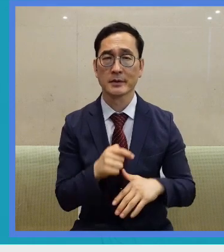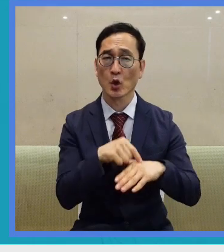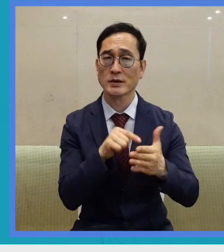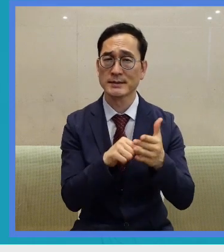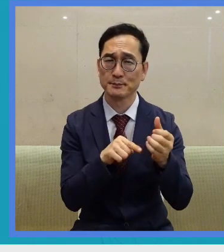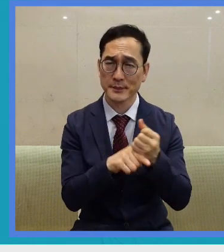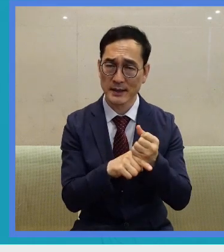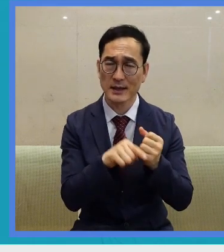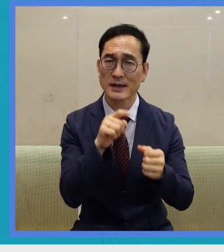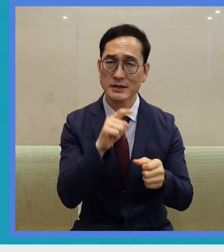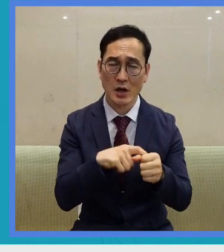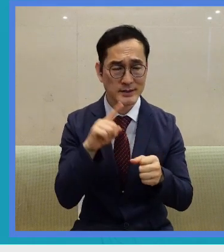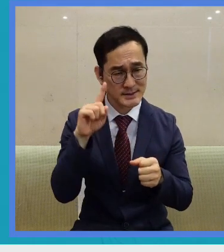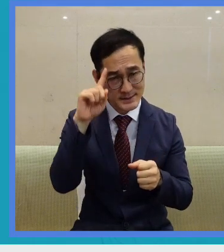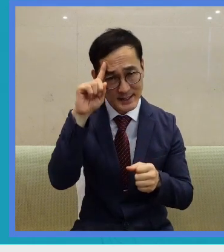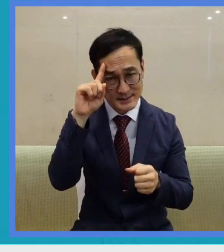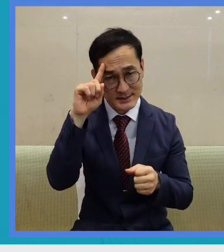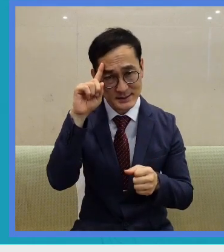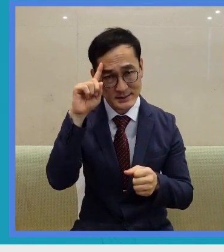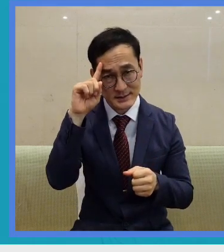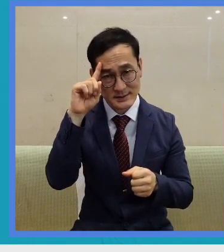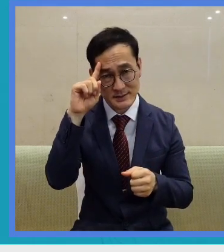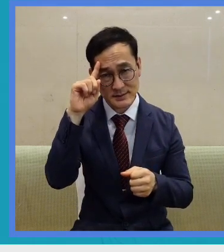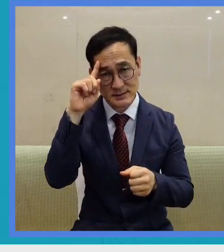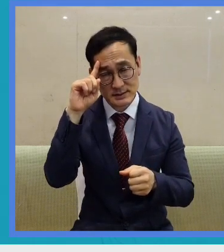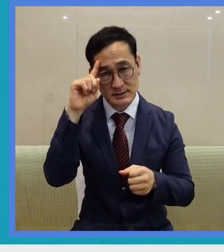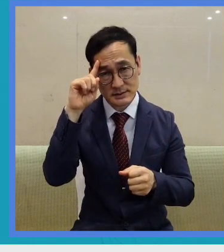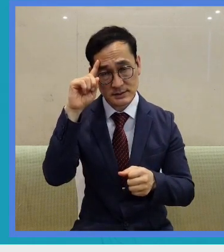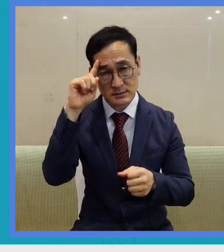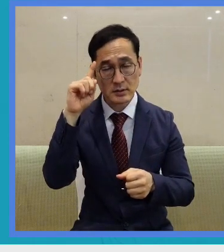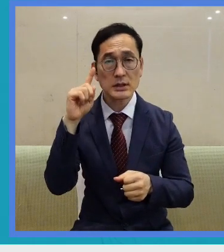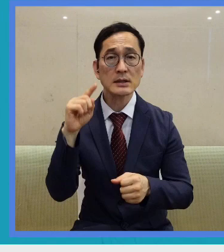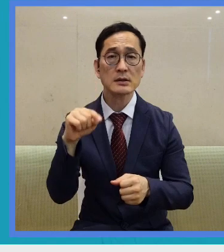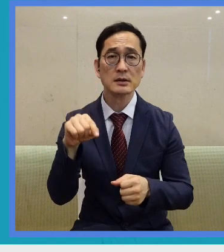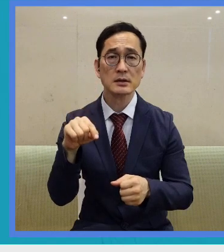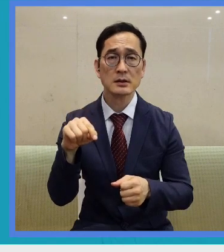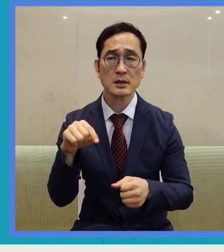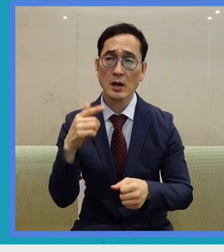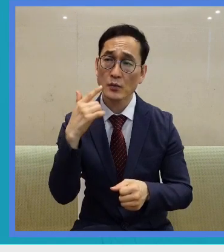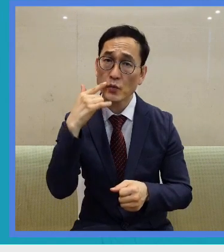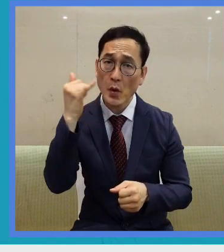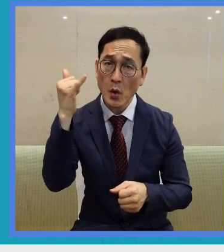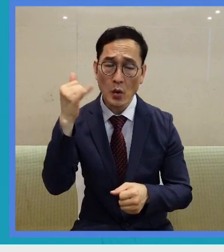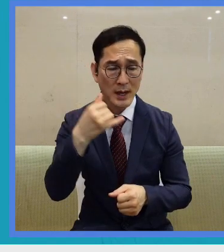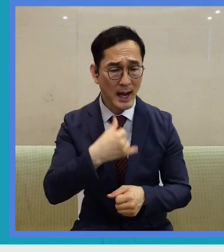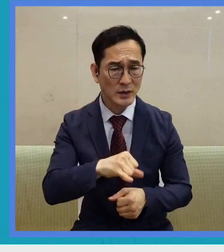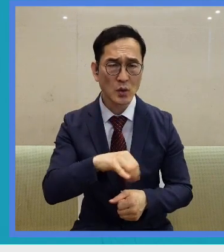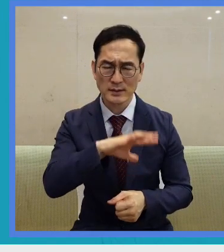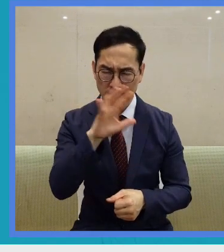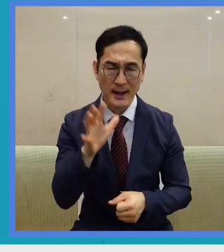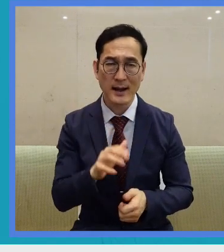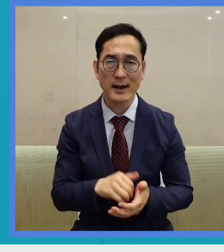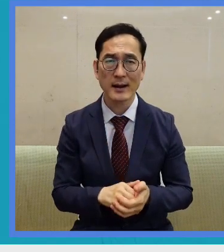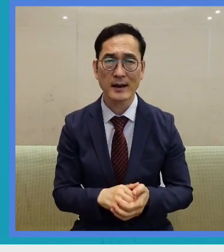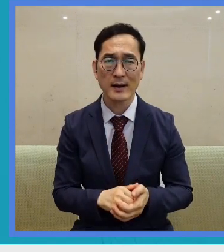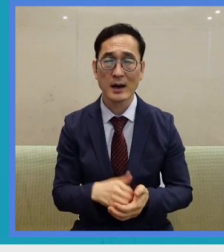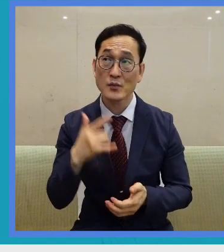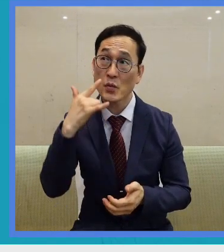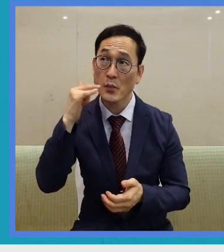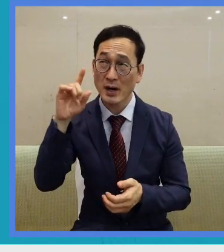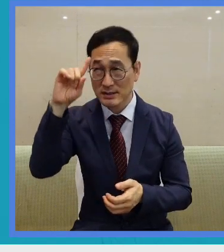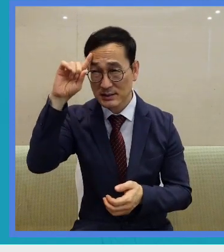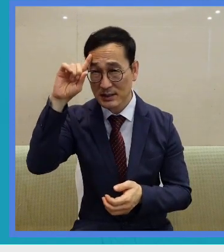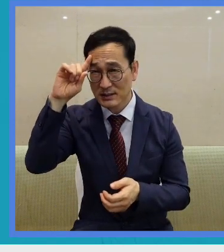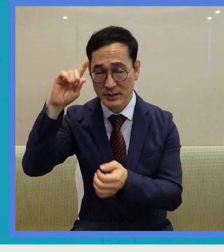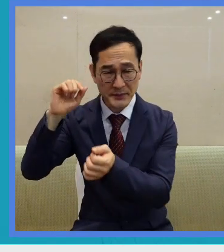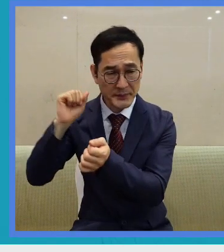스트레스를 보고한 부모의 아동들, 즉 이것은 아동 혼자서만이 아니고 가족 내에서 누군가가 어른들이 스트레스를 받을 경우